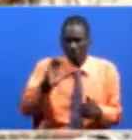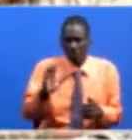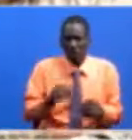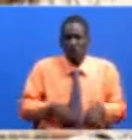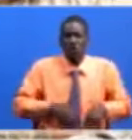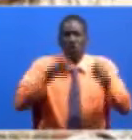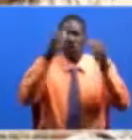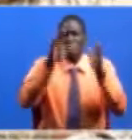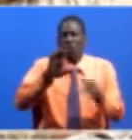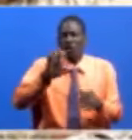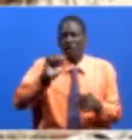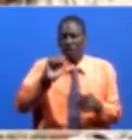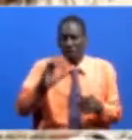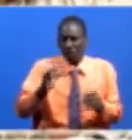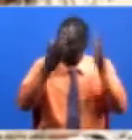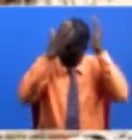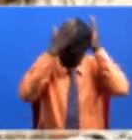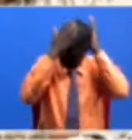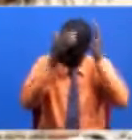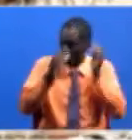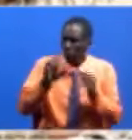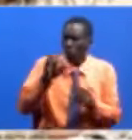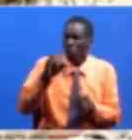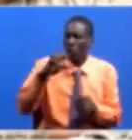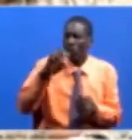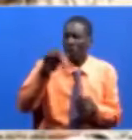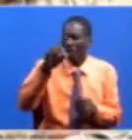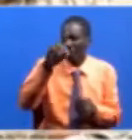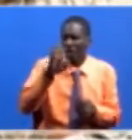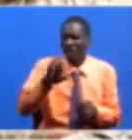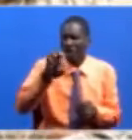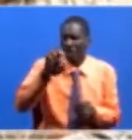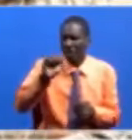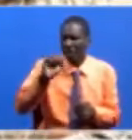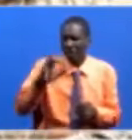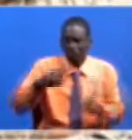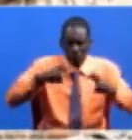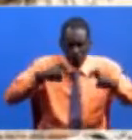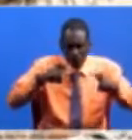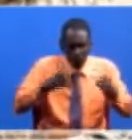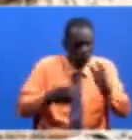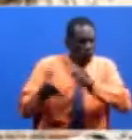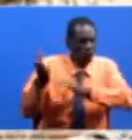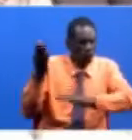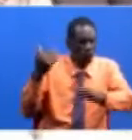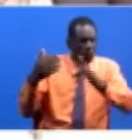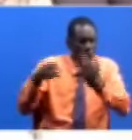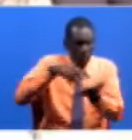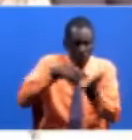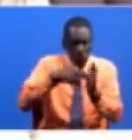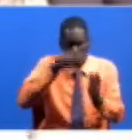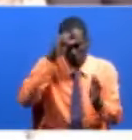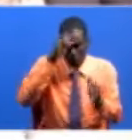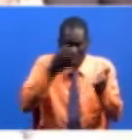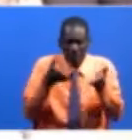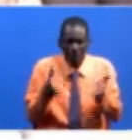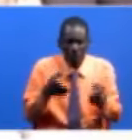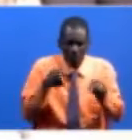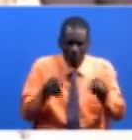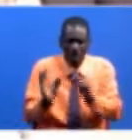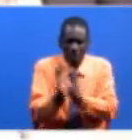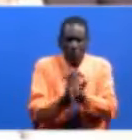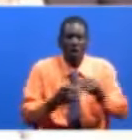na mwenyekiti wa EACC Askofu David Oginde, tume hiyo ilikuwa ikichunguza miradi ya zamani na ya sasa huku